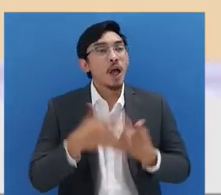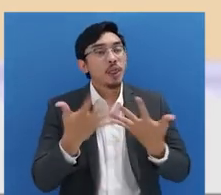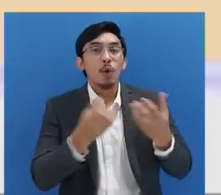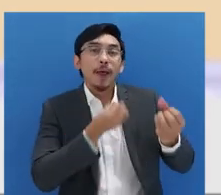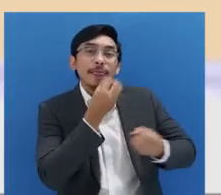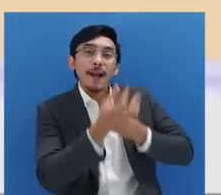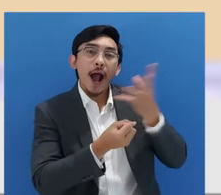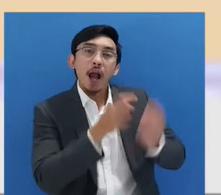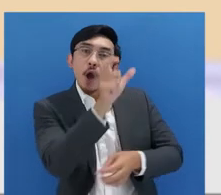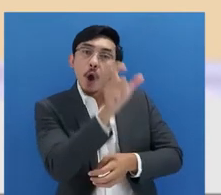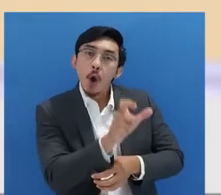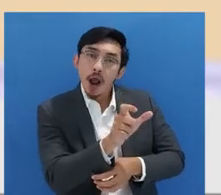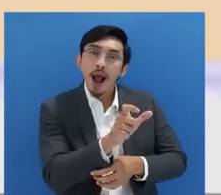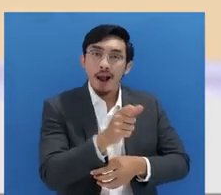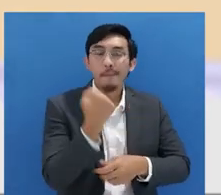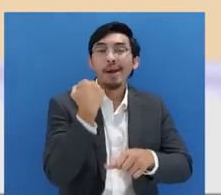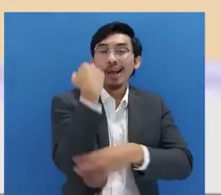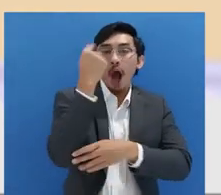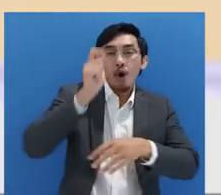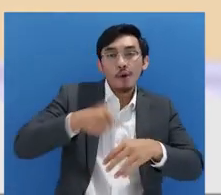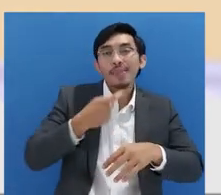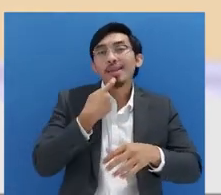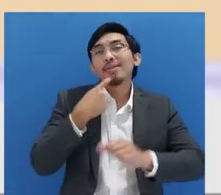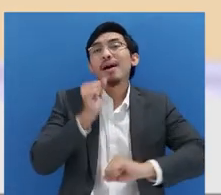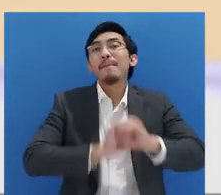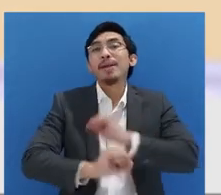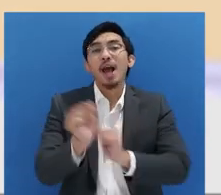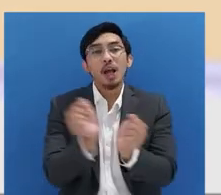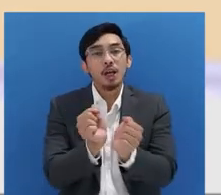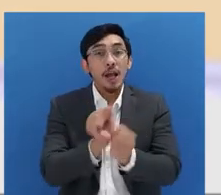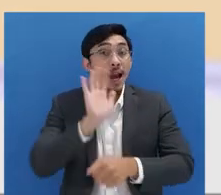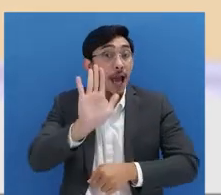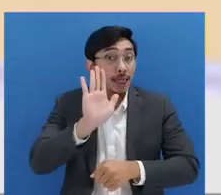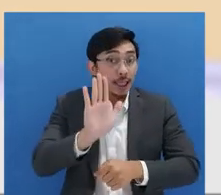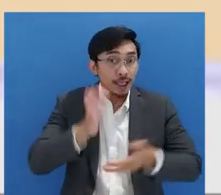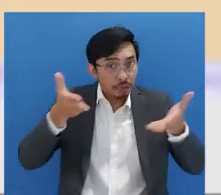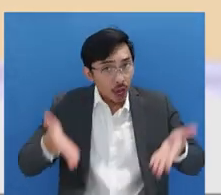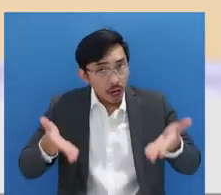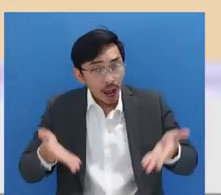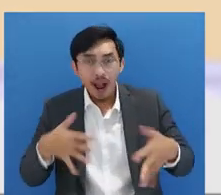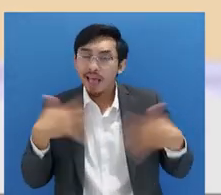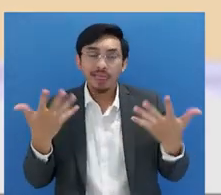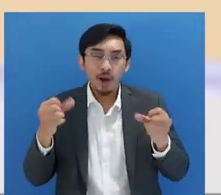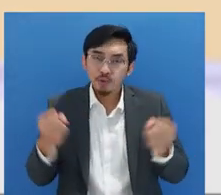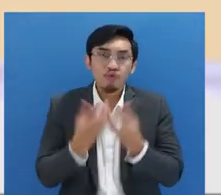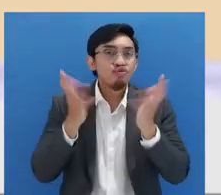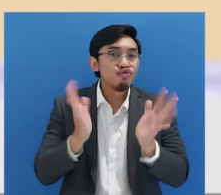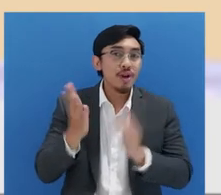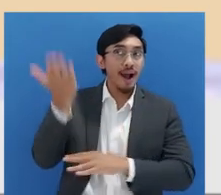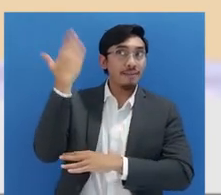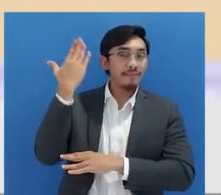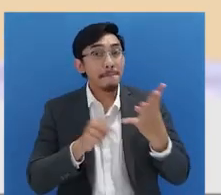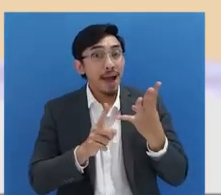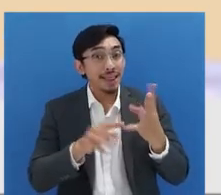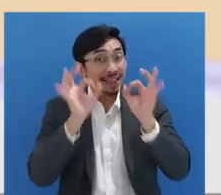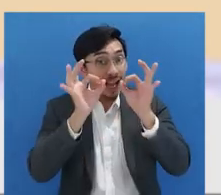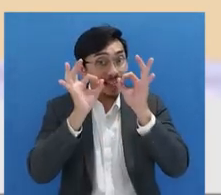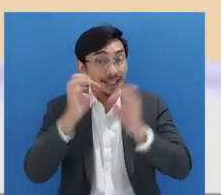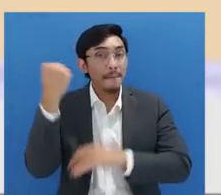penegak hukum mengenai tindak pidana yang akan, sedang, atau telah terjadi. Nomor 4, saksi